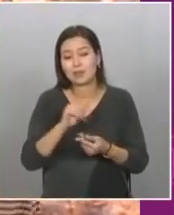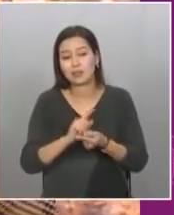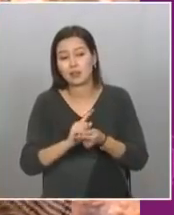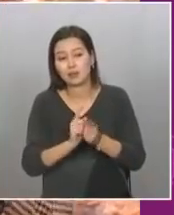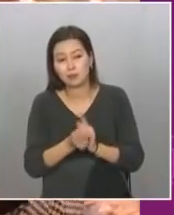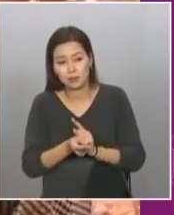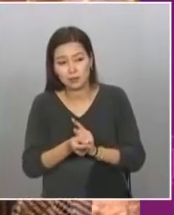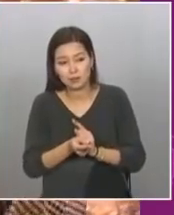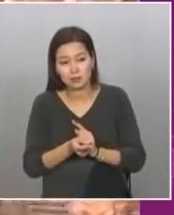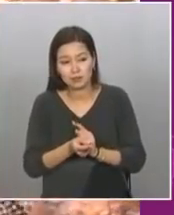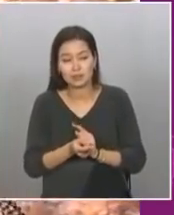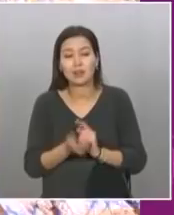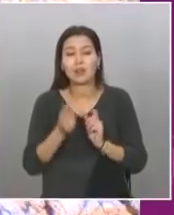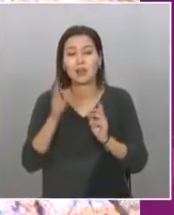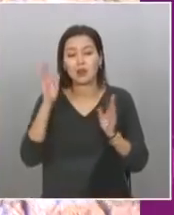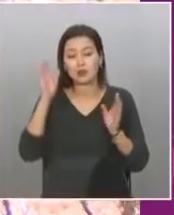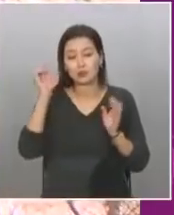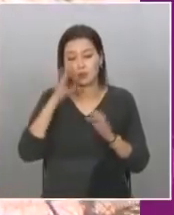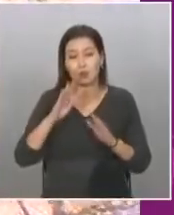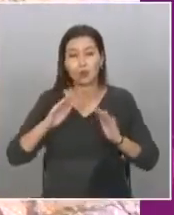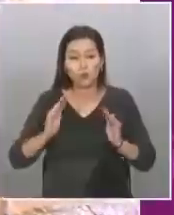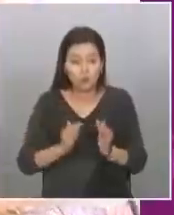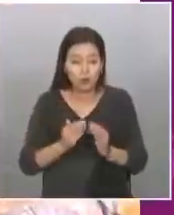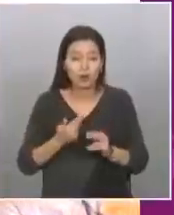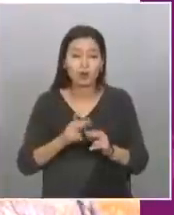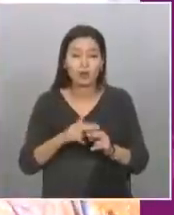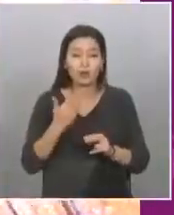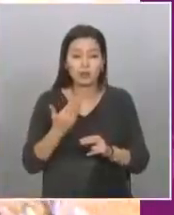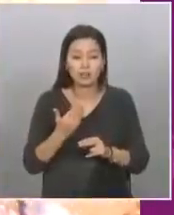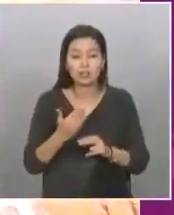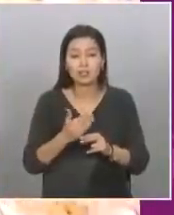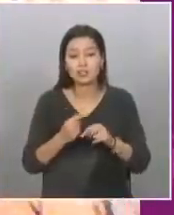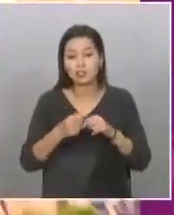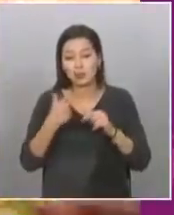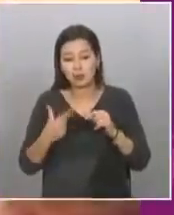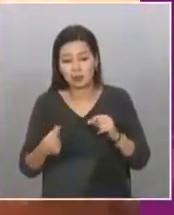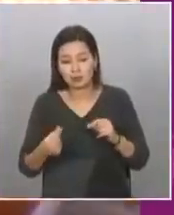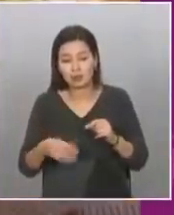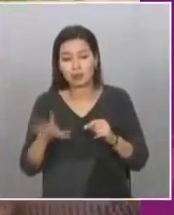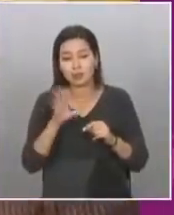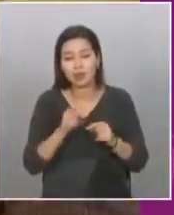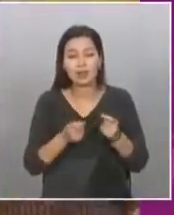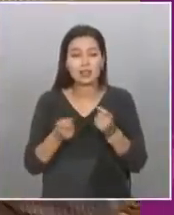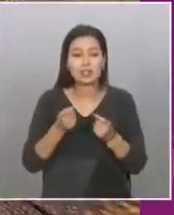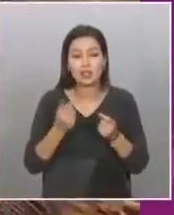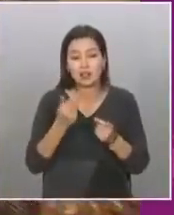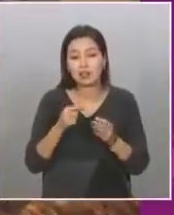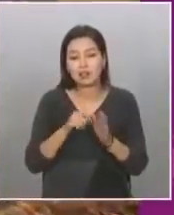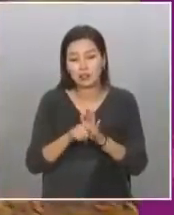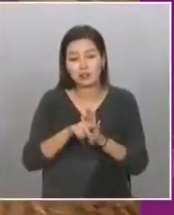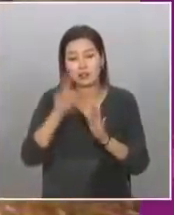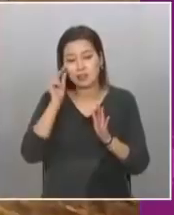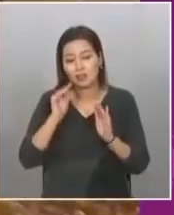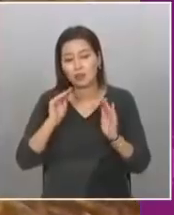бастап күн қалай қысқара бастайды, сол кезде мынау жапырақтағы хлорофилл дәндерінің саны азаяды